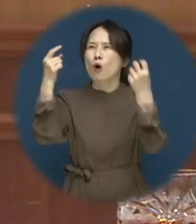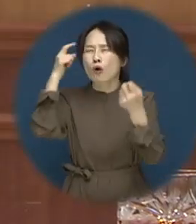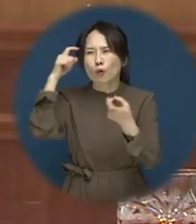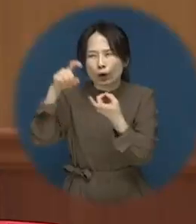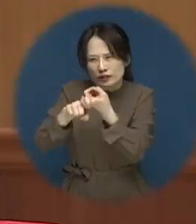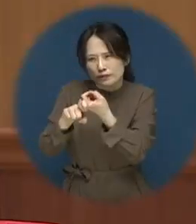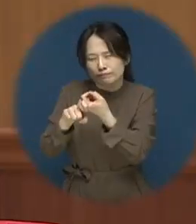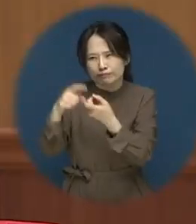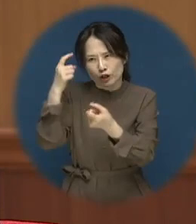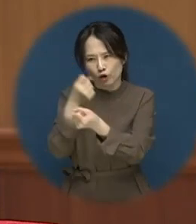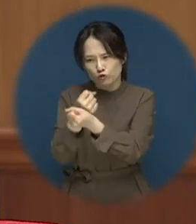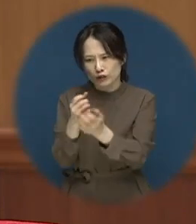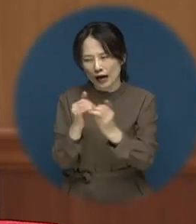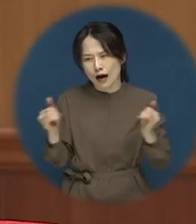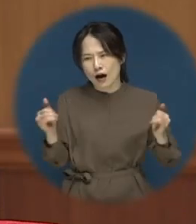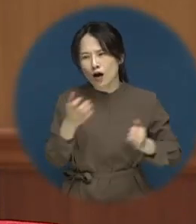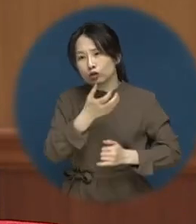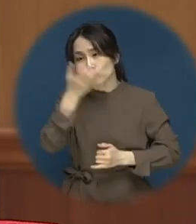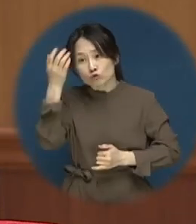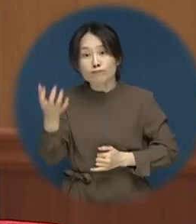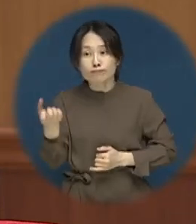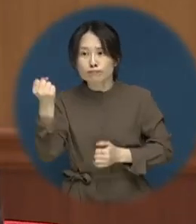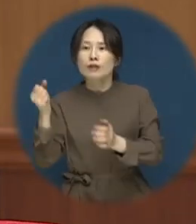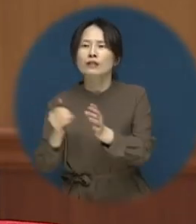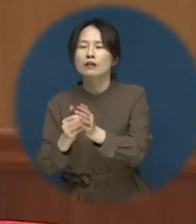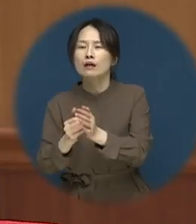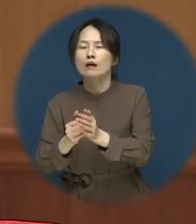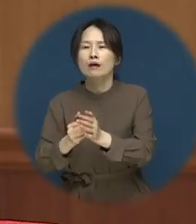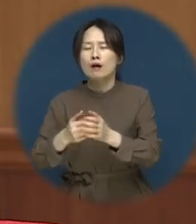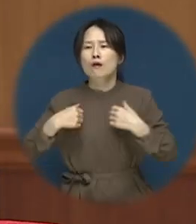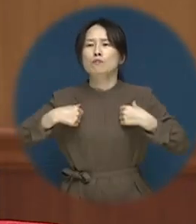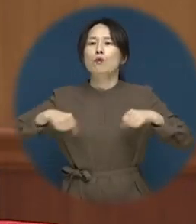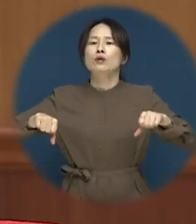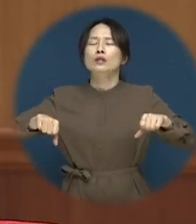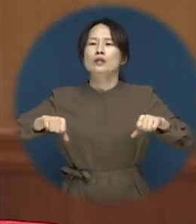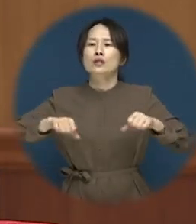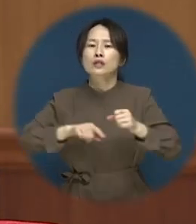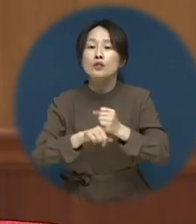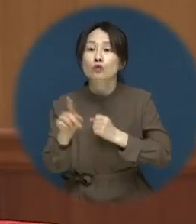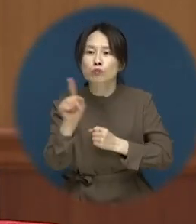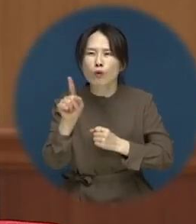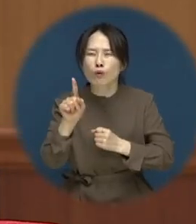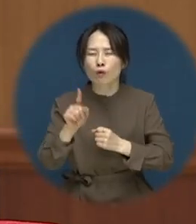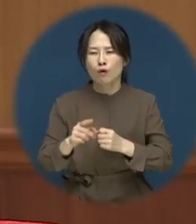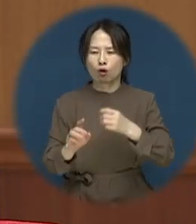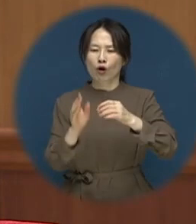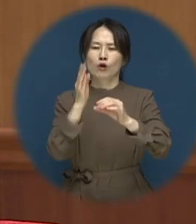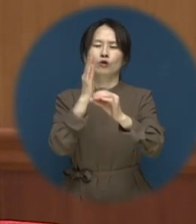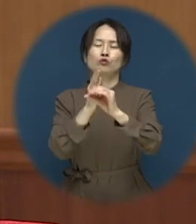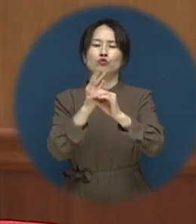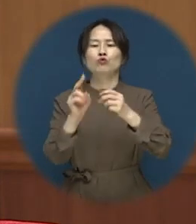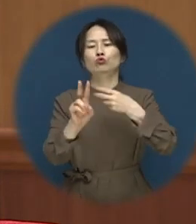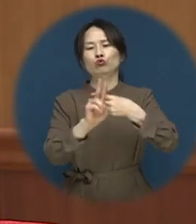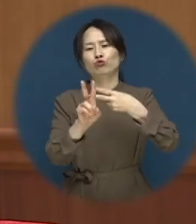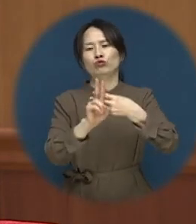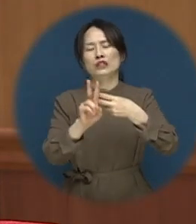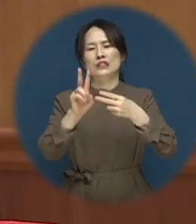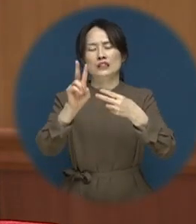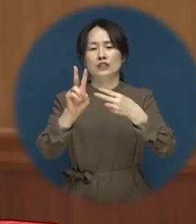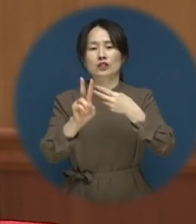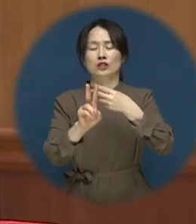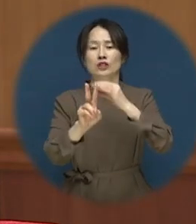천문학. 천문학자의 꿈을 접을 수밖에 없는 게 이제 색약이라는 판정을 중학교 2학년 때 받았어요. 색약? 예.